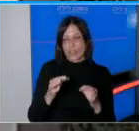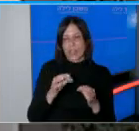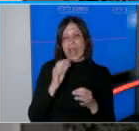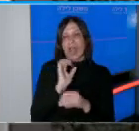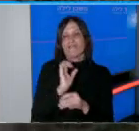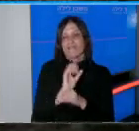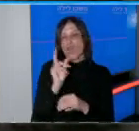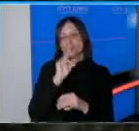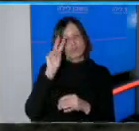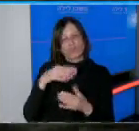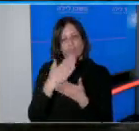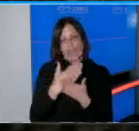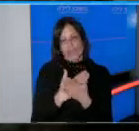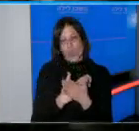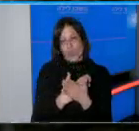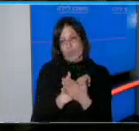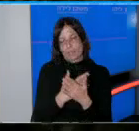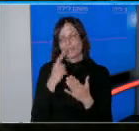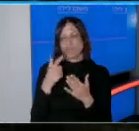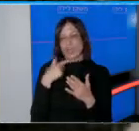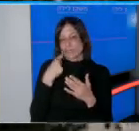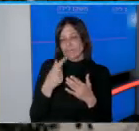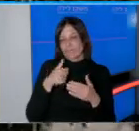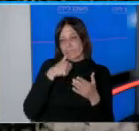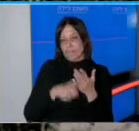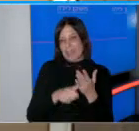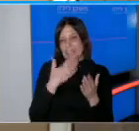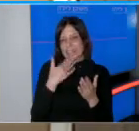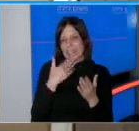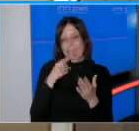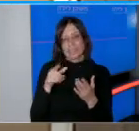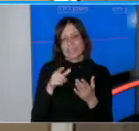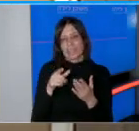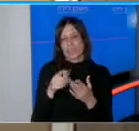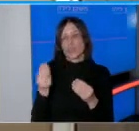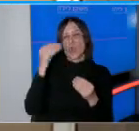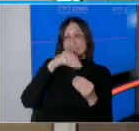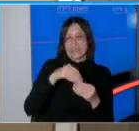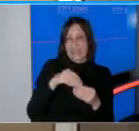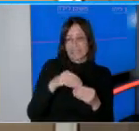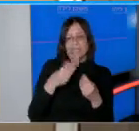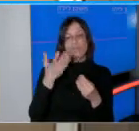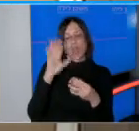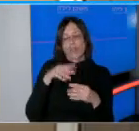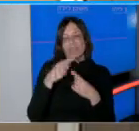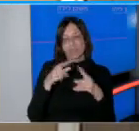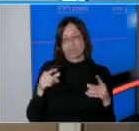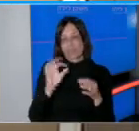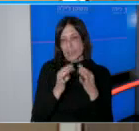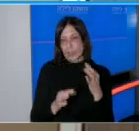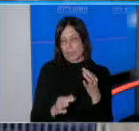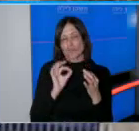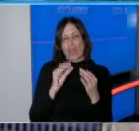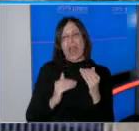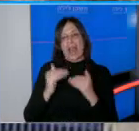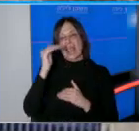למי שעומד בקריטריונים שהציב בנק ישראל. וזה נוסף לעוד כמה נתונים של